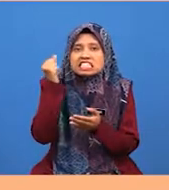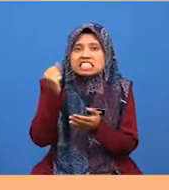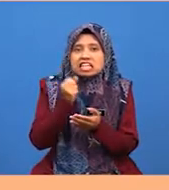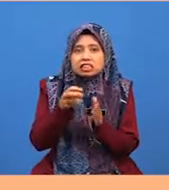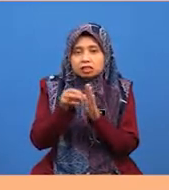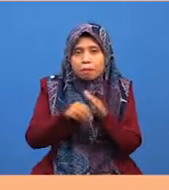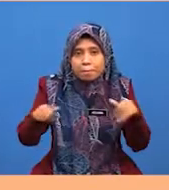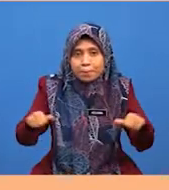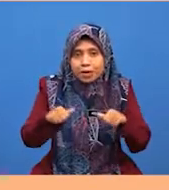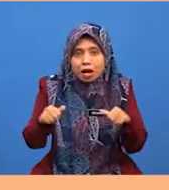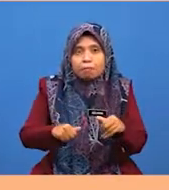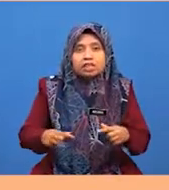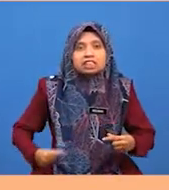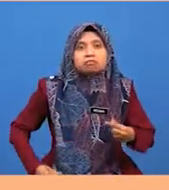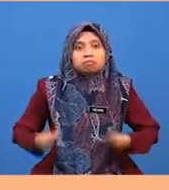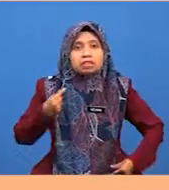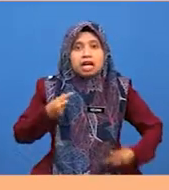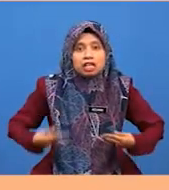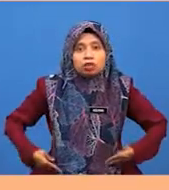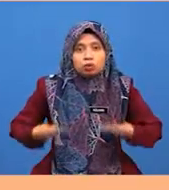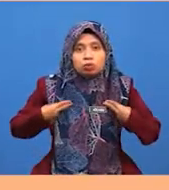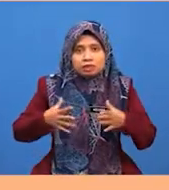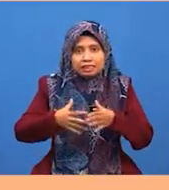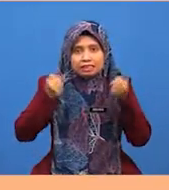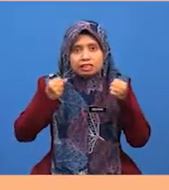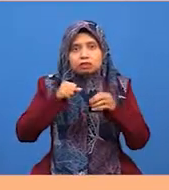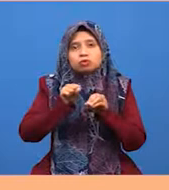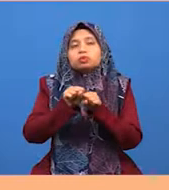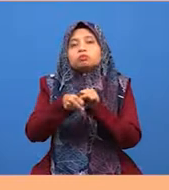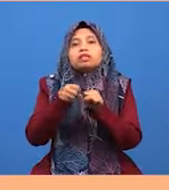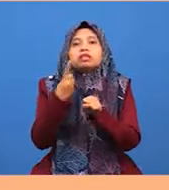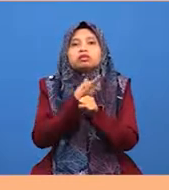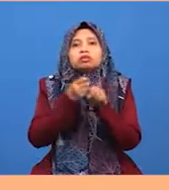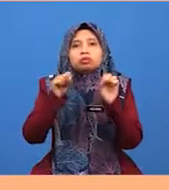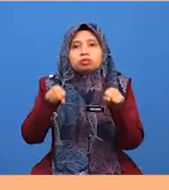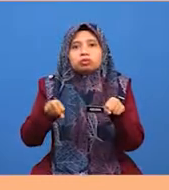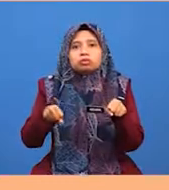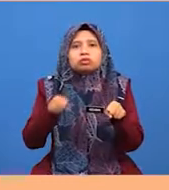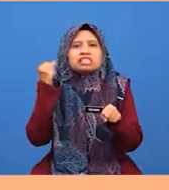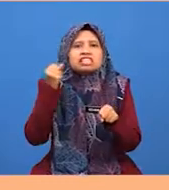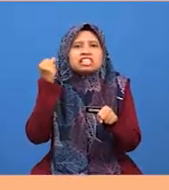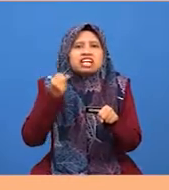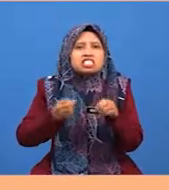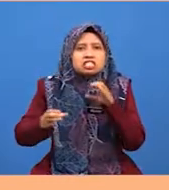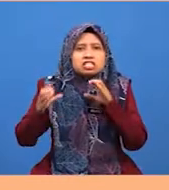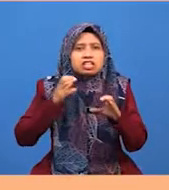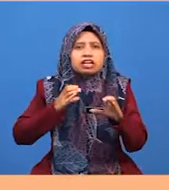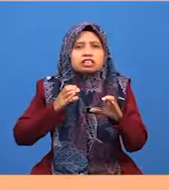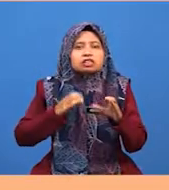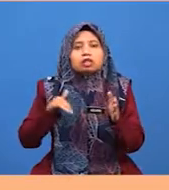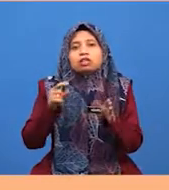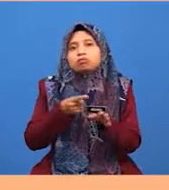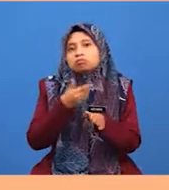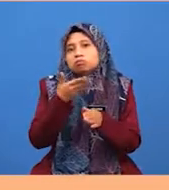gaya hidup sihat supaya badan kita sentiasa cergas. Di samping